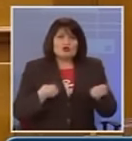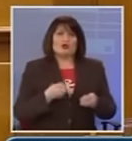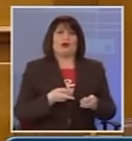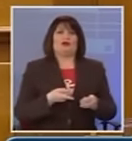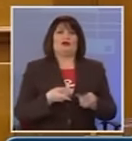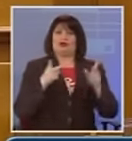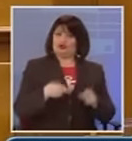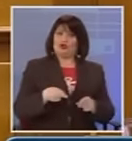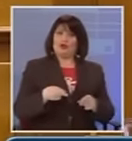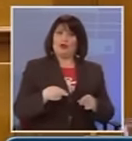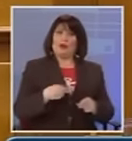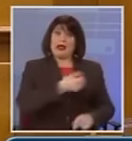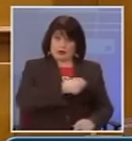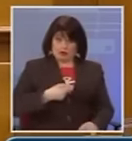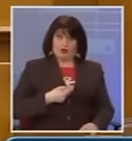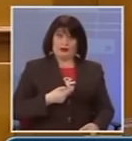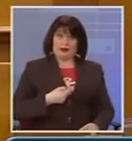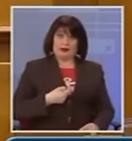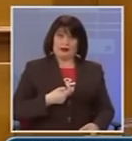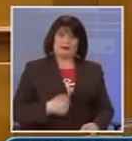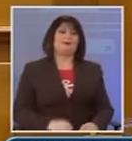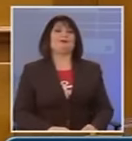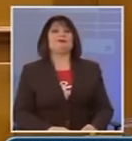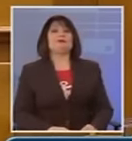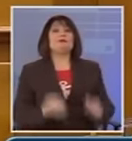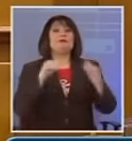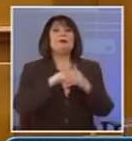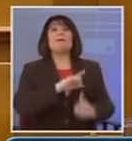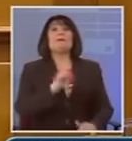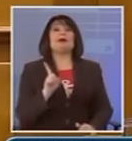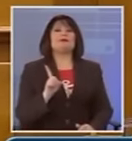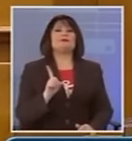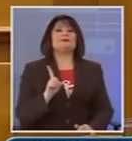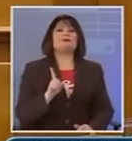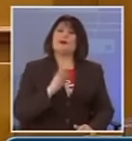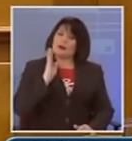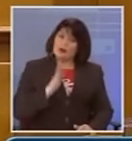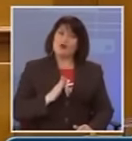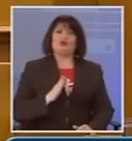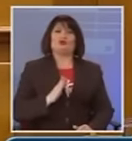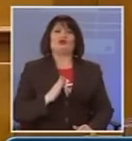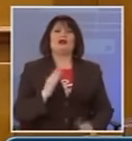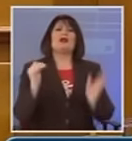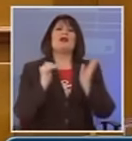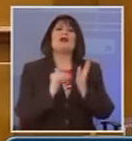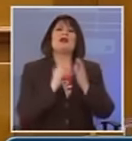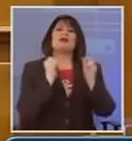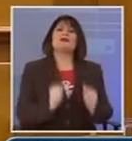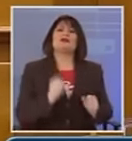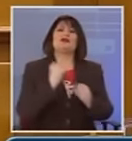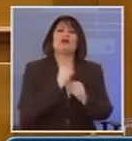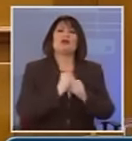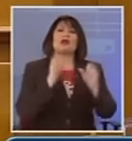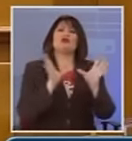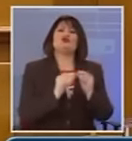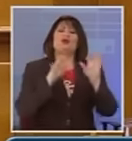Και οι ιδιωτικοποιήσεις λιτότητα είναι? Να μην έρθουν επενδύσεις που θα μπορούσαν να δημιουργήσουν χιλιάδες θέσεις εργασίας για τους